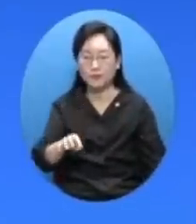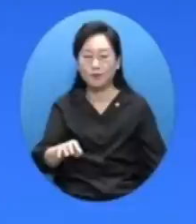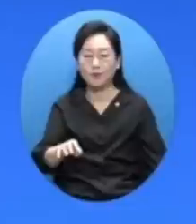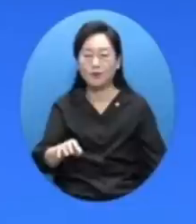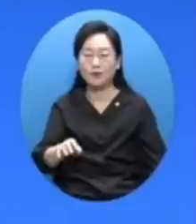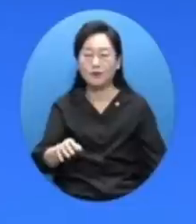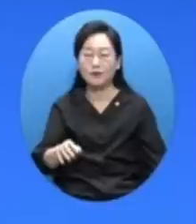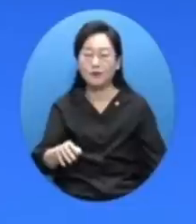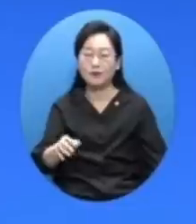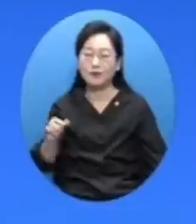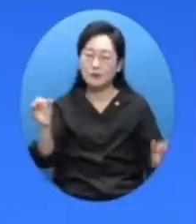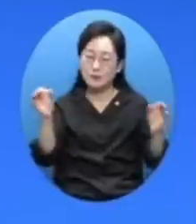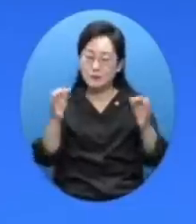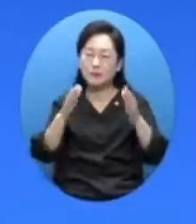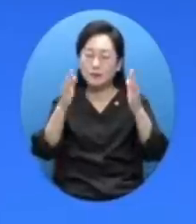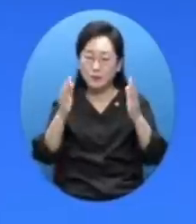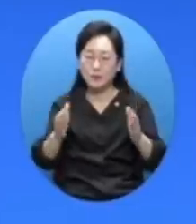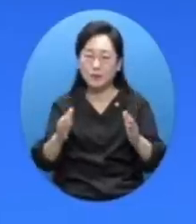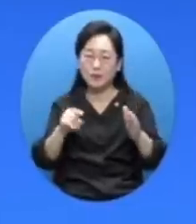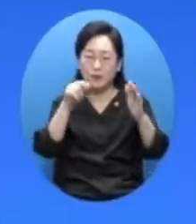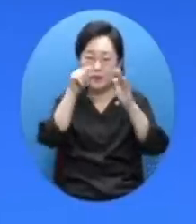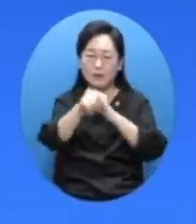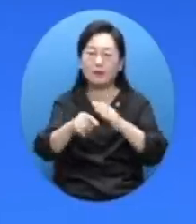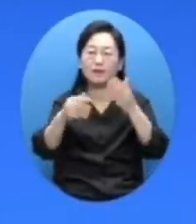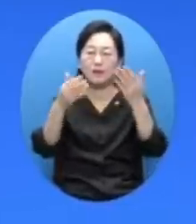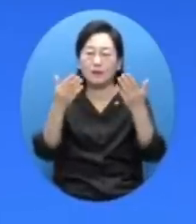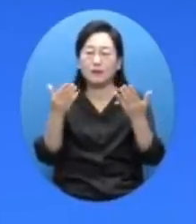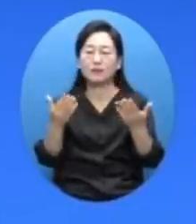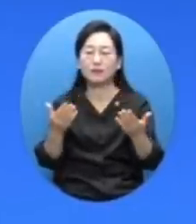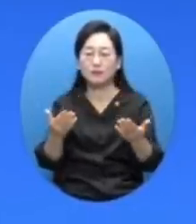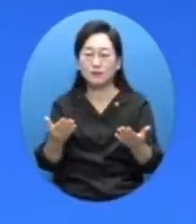잠시 가서 쉬면서